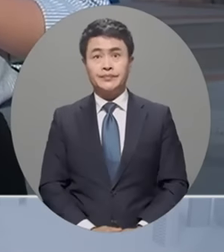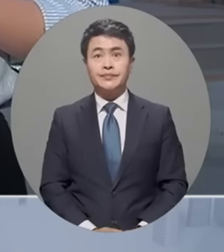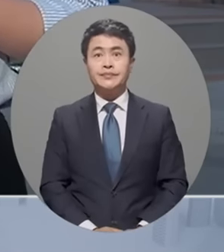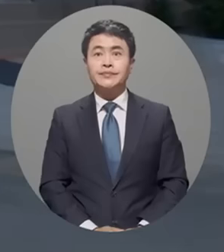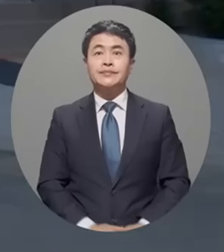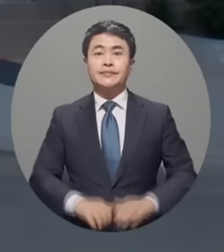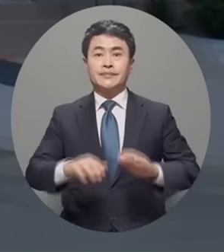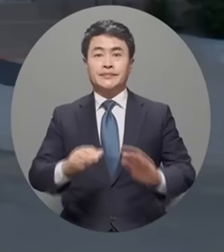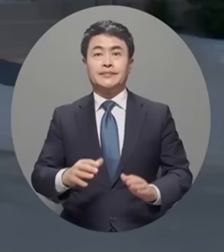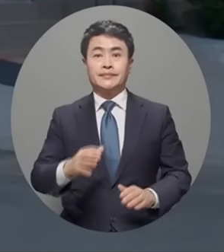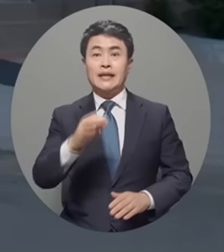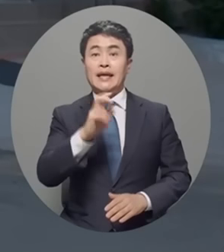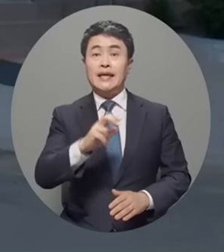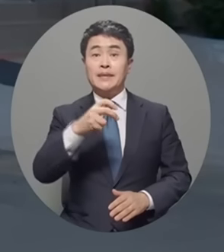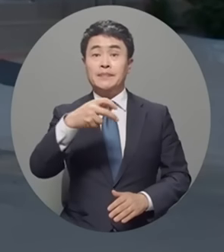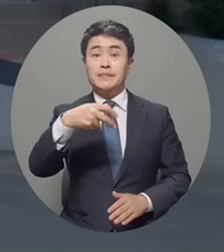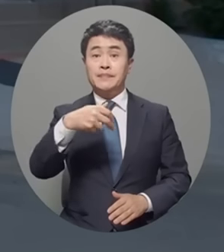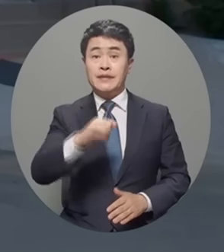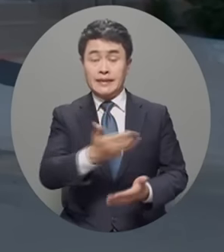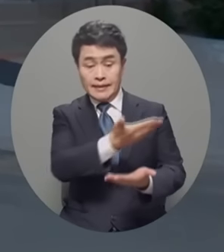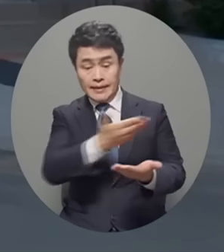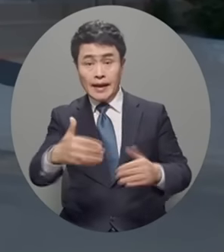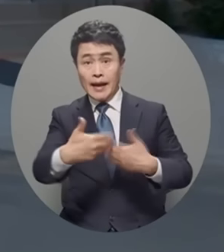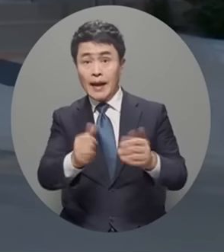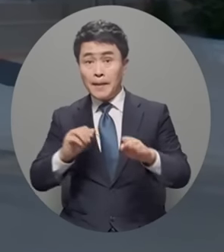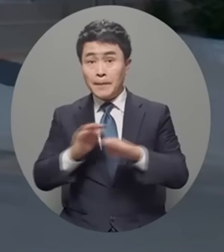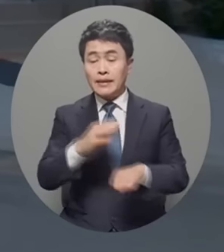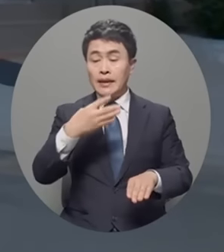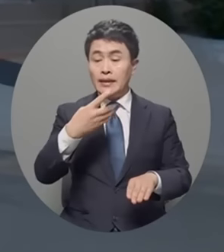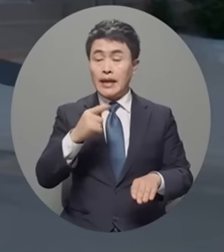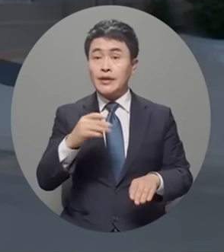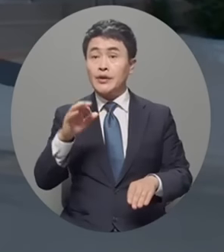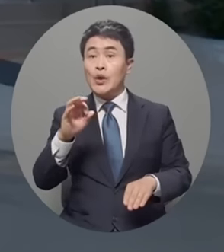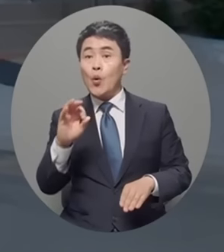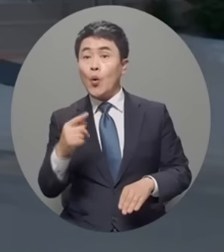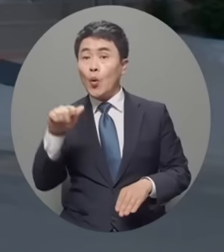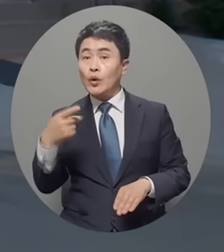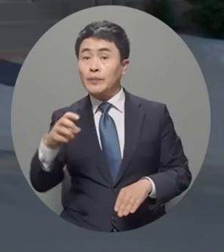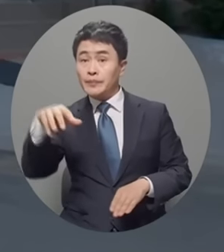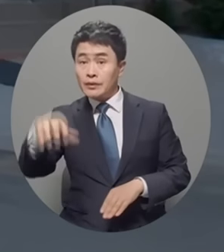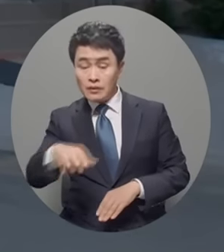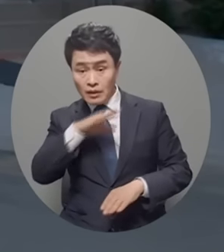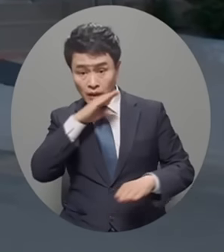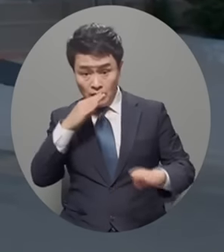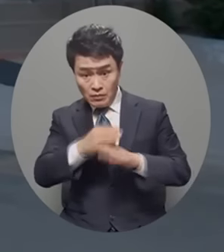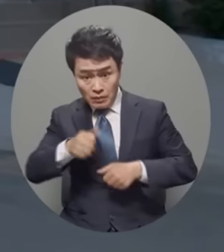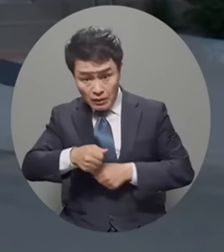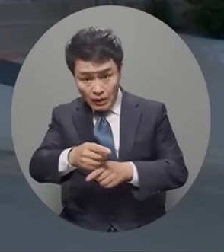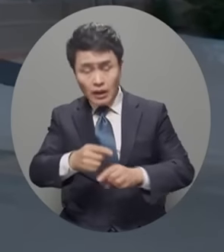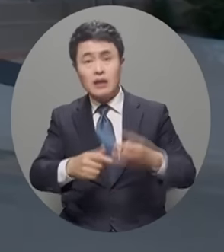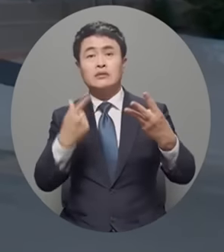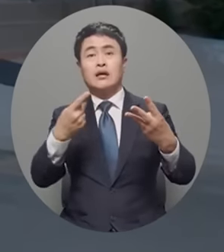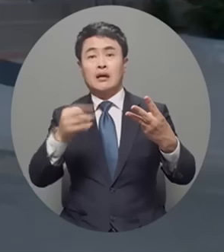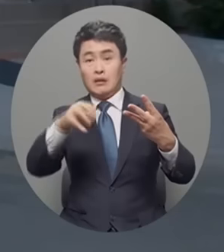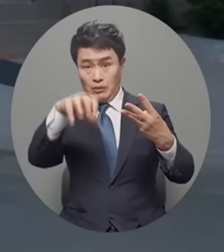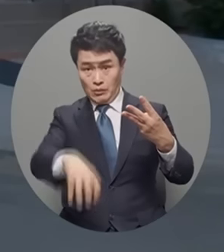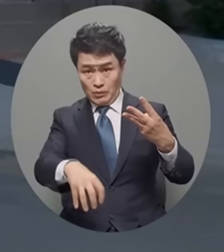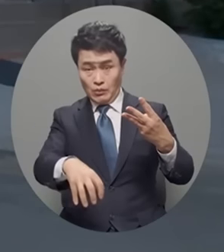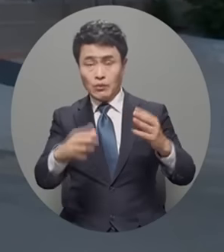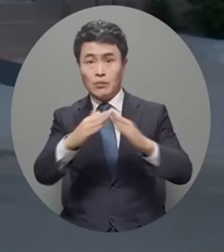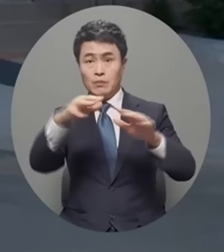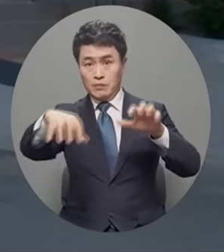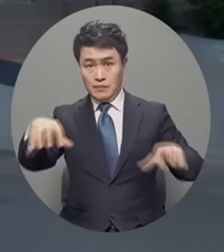네, 임진강과 맞닿아 있는 이곳 파주 탄현면 오금리는 북한과 직선거리로 3km 정도밖에 떨어져 있지 않은